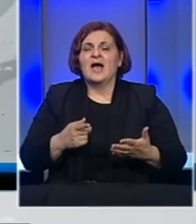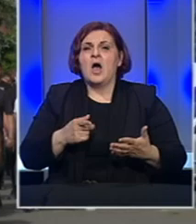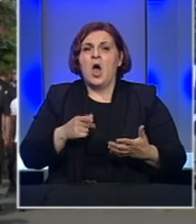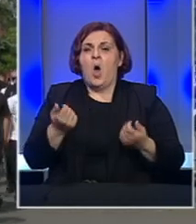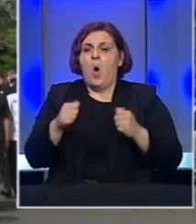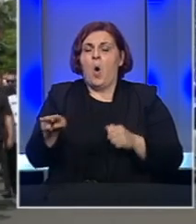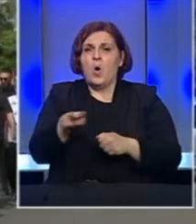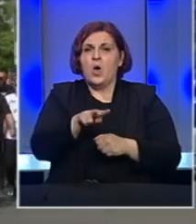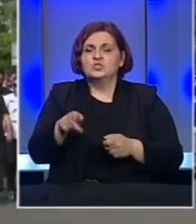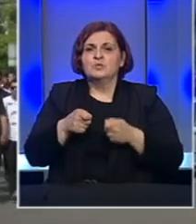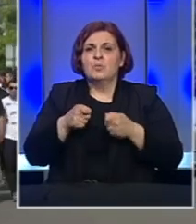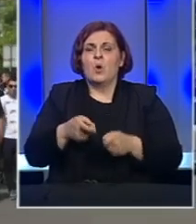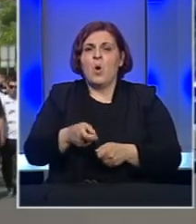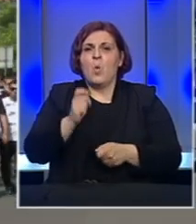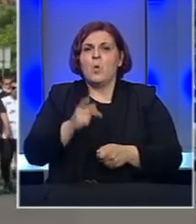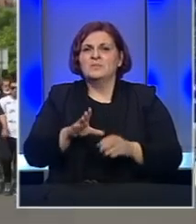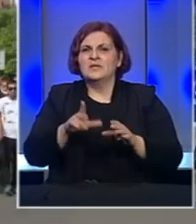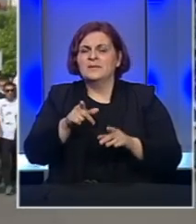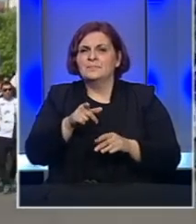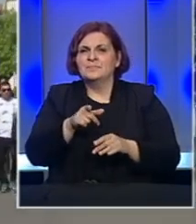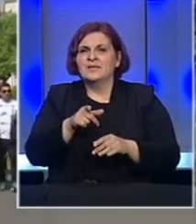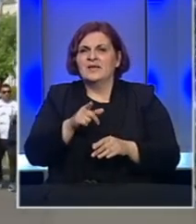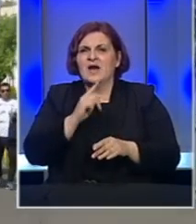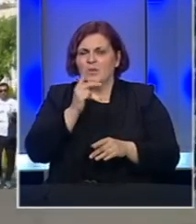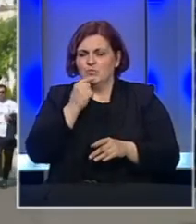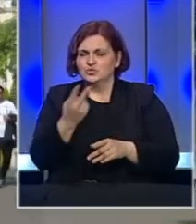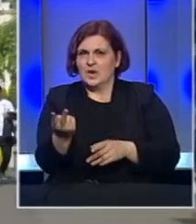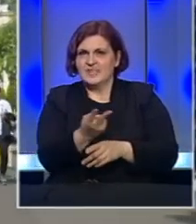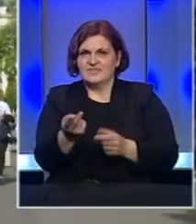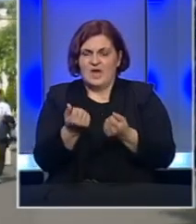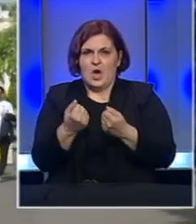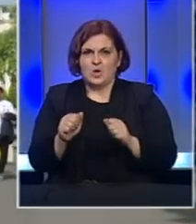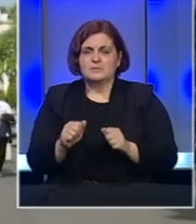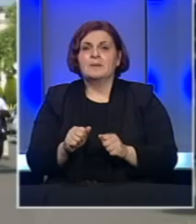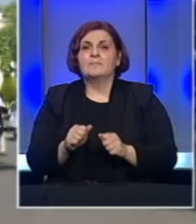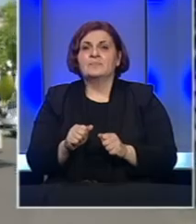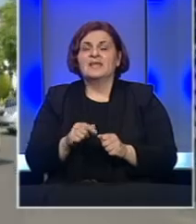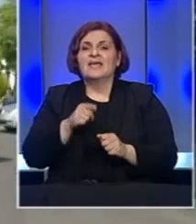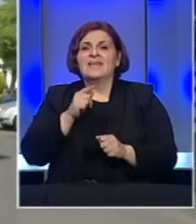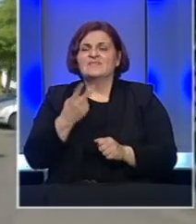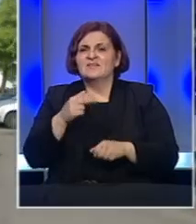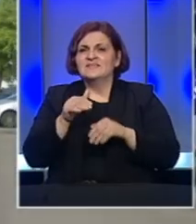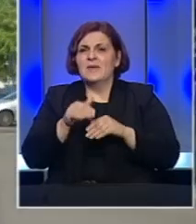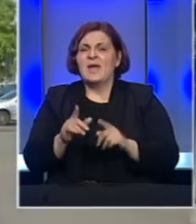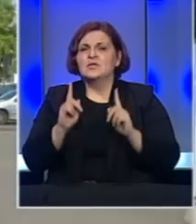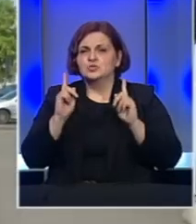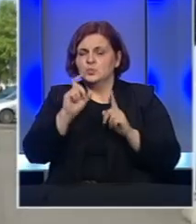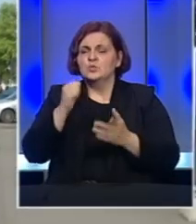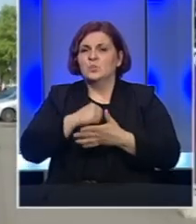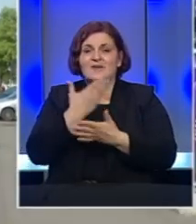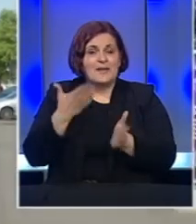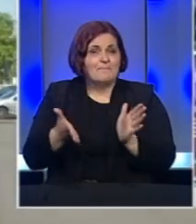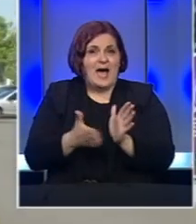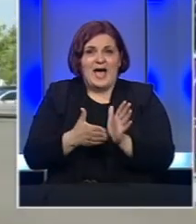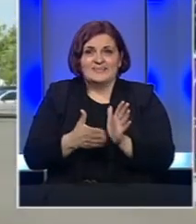zbog nedostatka dokaza oslobođeni optužbi za ubistvo Marko Zarić i Petar Vujinović. Sada 20. maja sud je utvrdio da nema dokaza